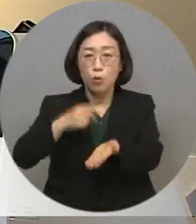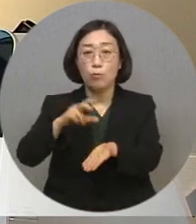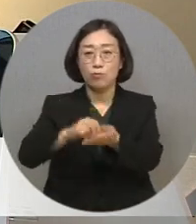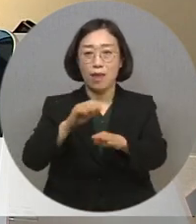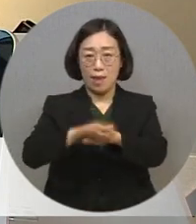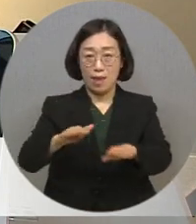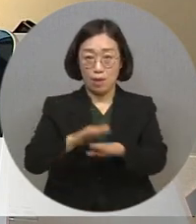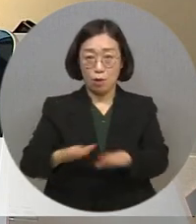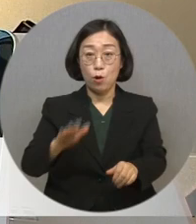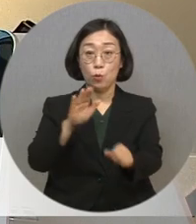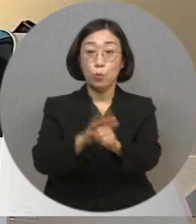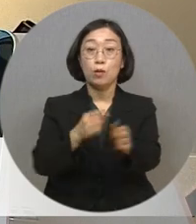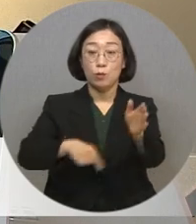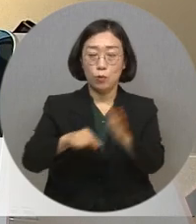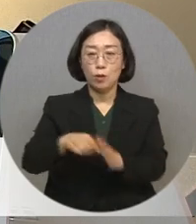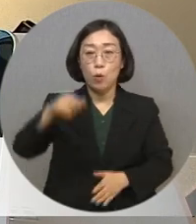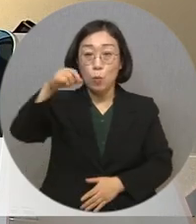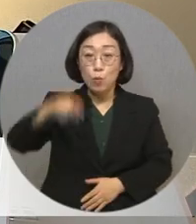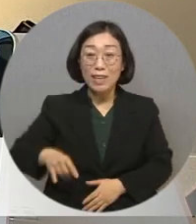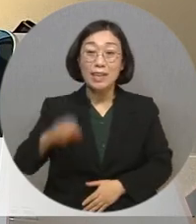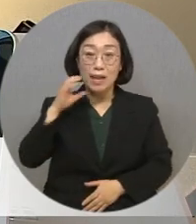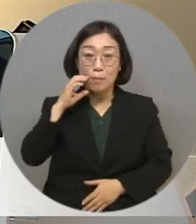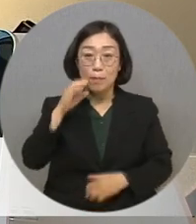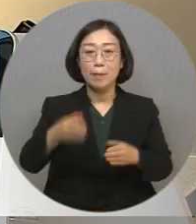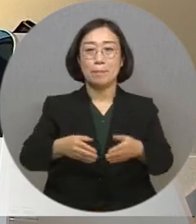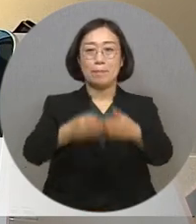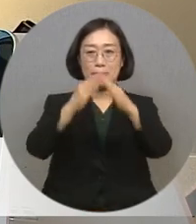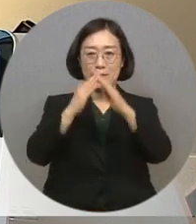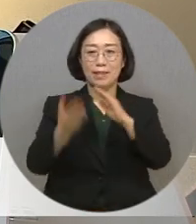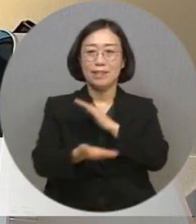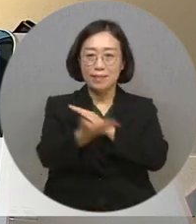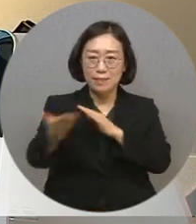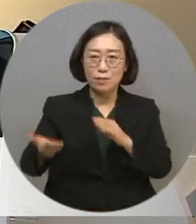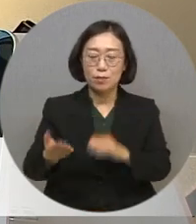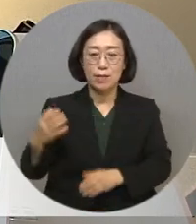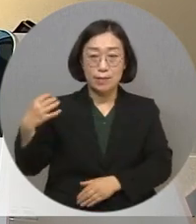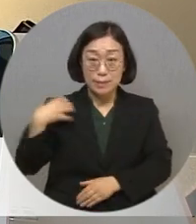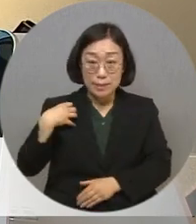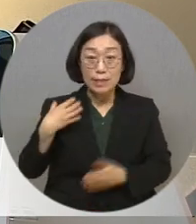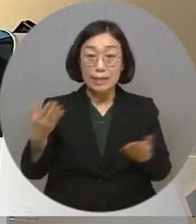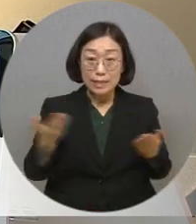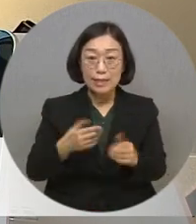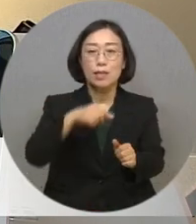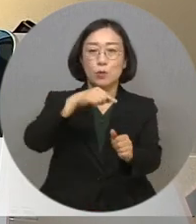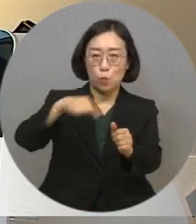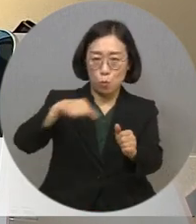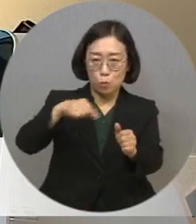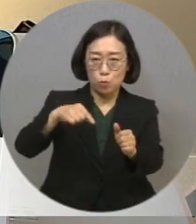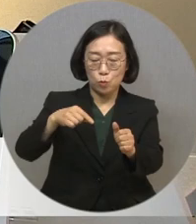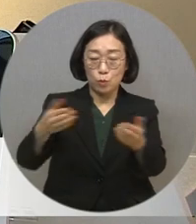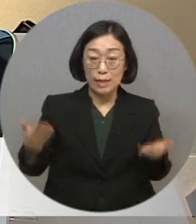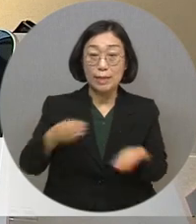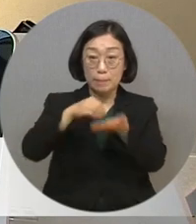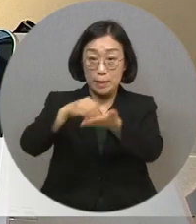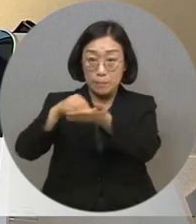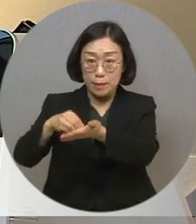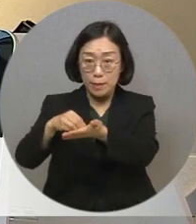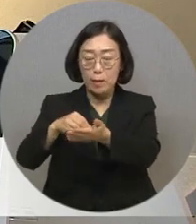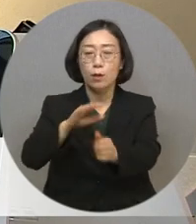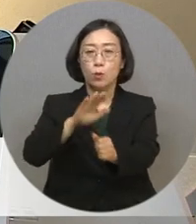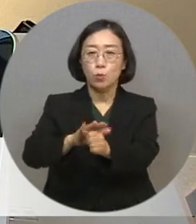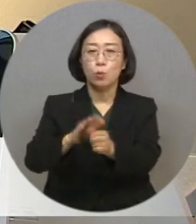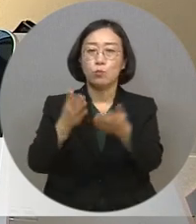위해서 함께 힙카페를 창업해서 이들을 위한 직무 교육을 실시하고 또 취업을 위한 장을